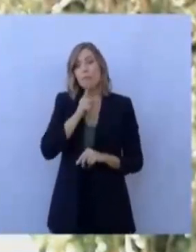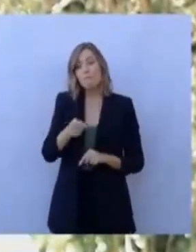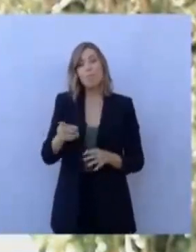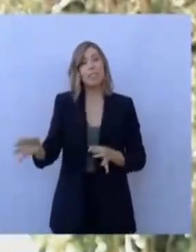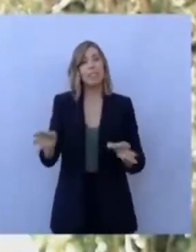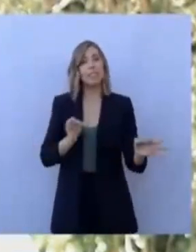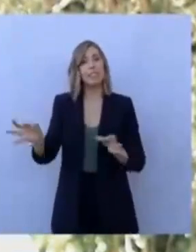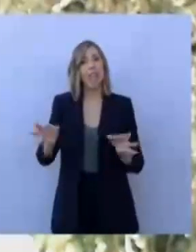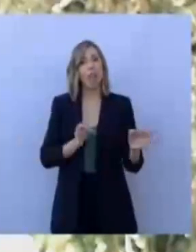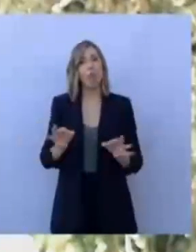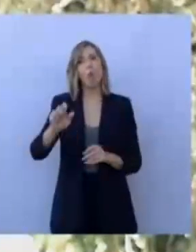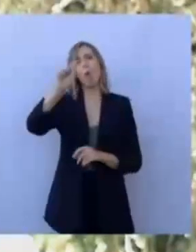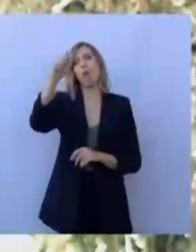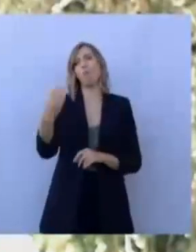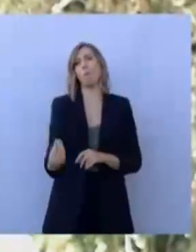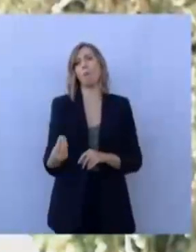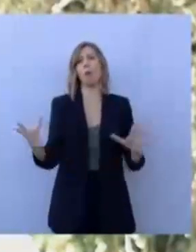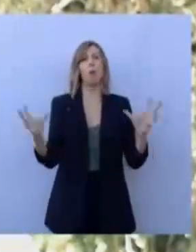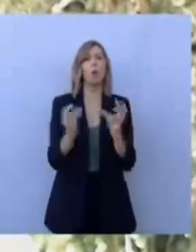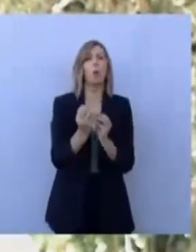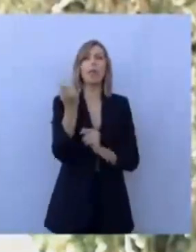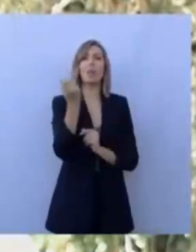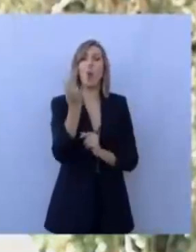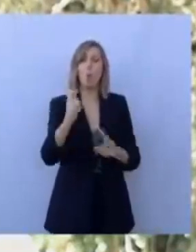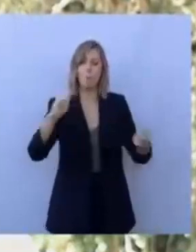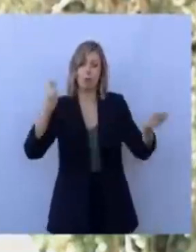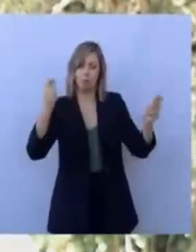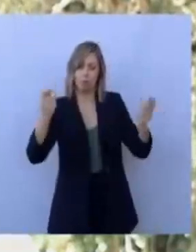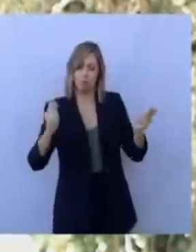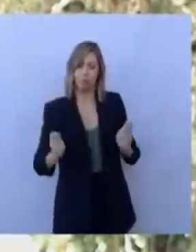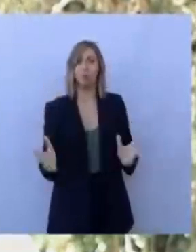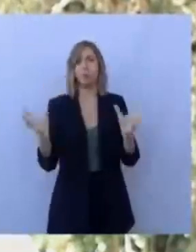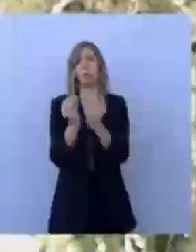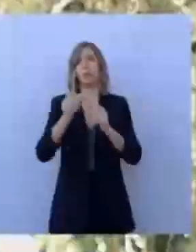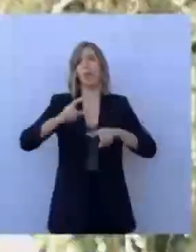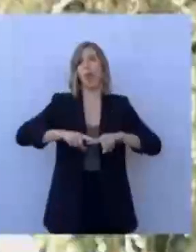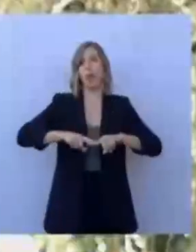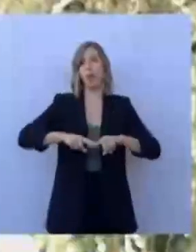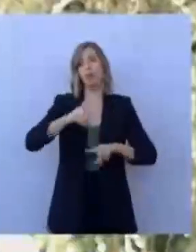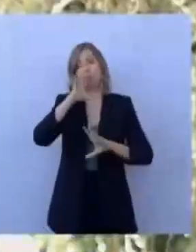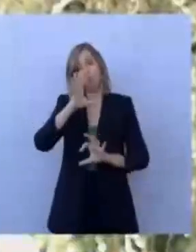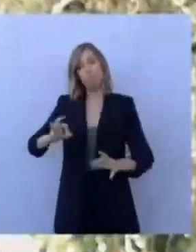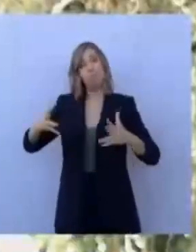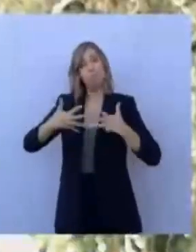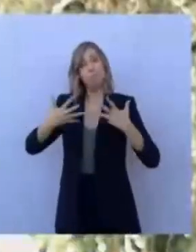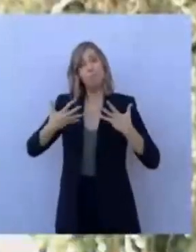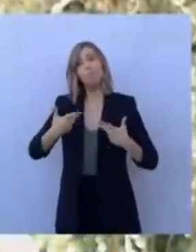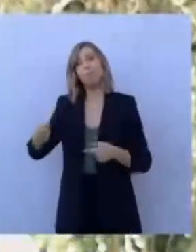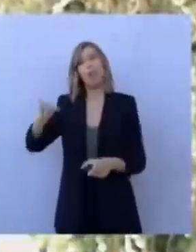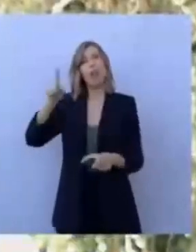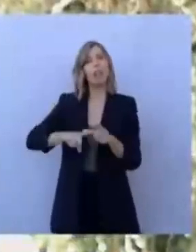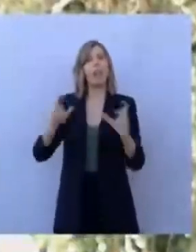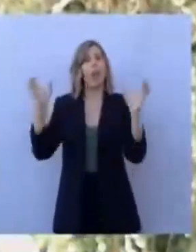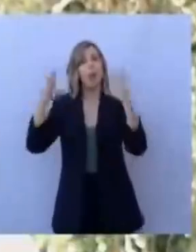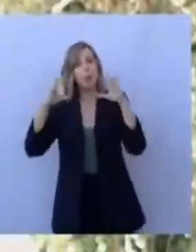οικονομικού μετασχηματισμού της χώρας και με πολύ μεγάλη χαρά διαπιστώνω ότι και η Google αλλά και πολλές επιχειρήσεις του